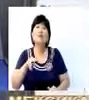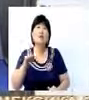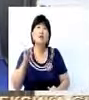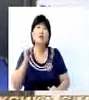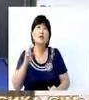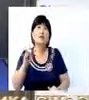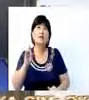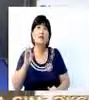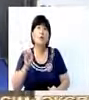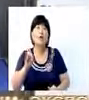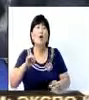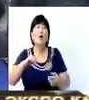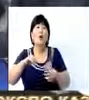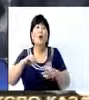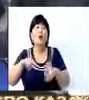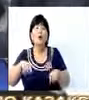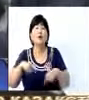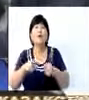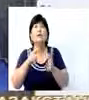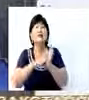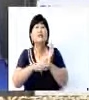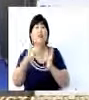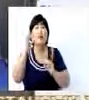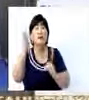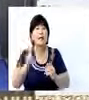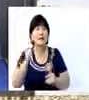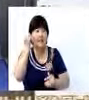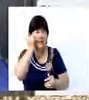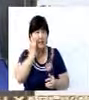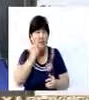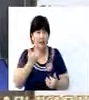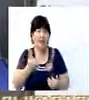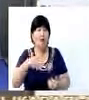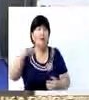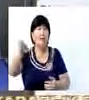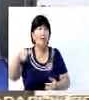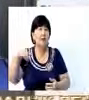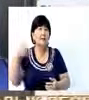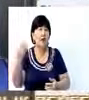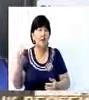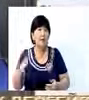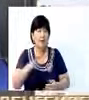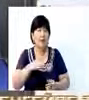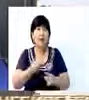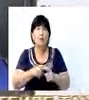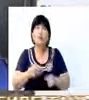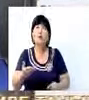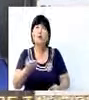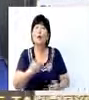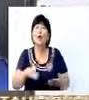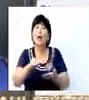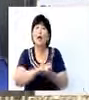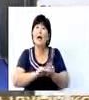Инфрақұрылымдардың тозығы 85%-ға дейін жетіп тұр. Ол жалға берілген біздің мүлік. Сондықтан да біз оны